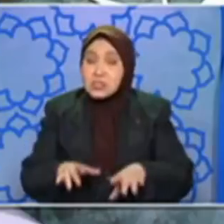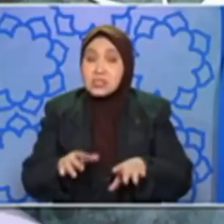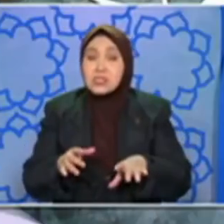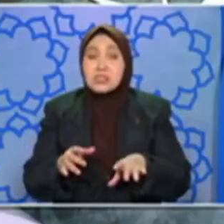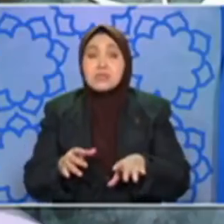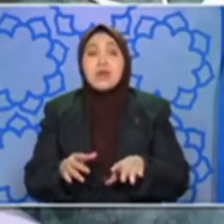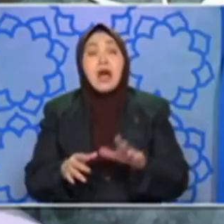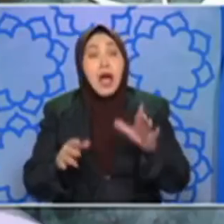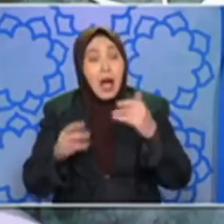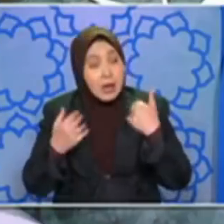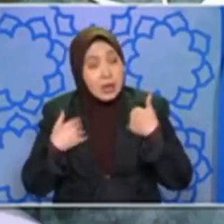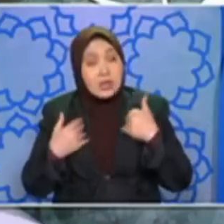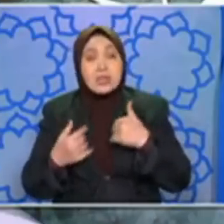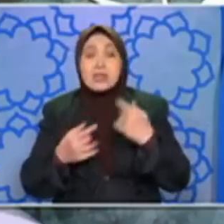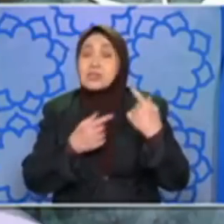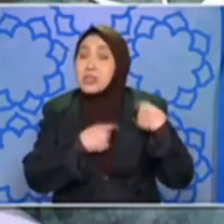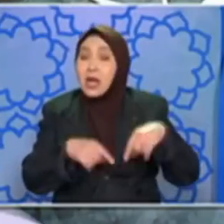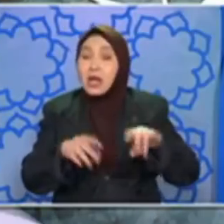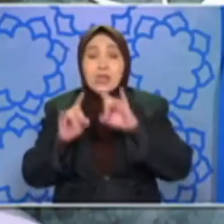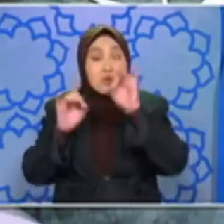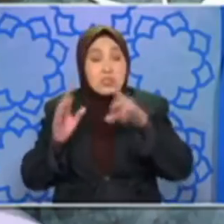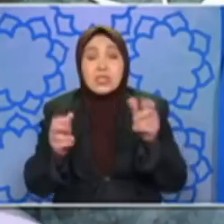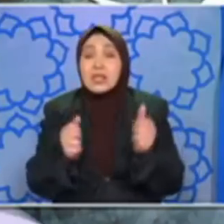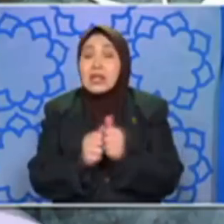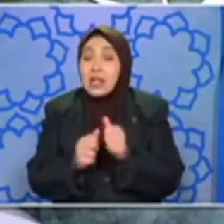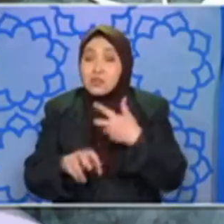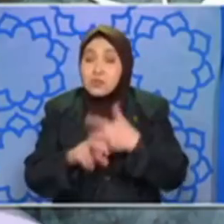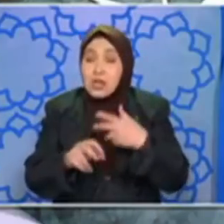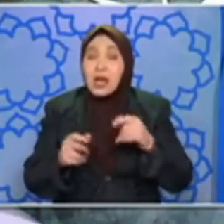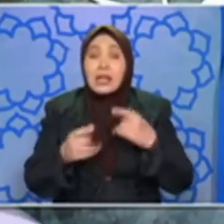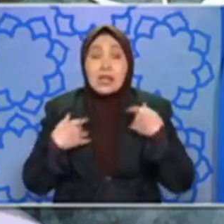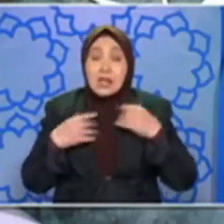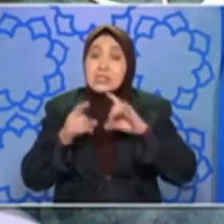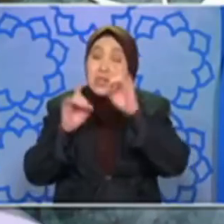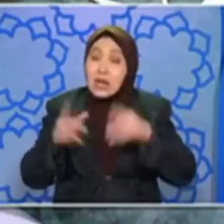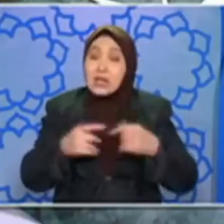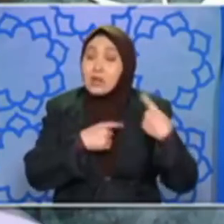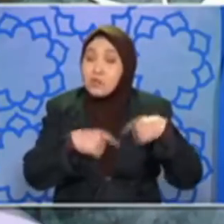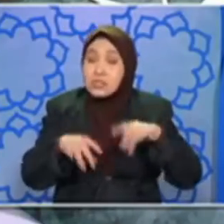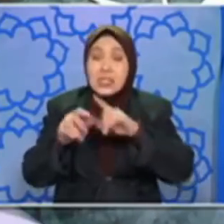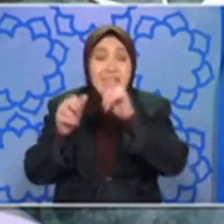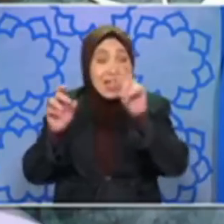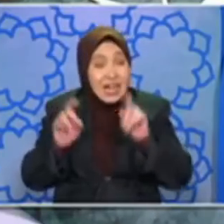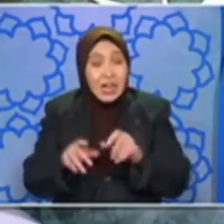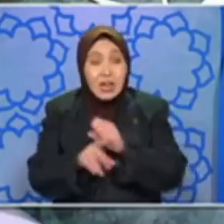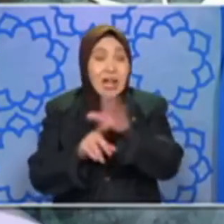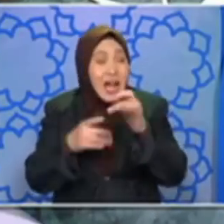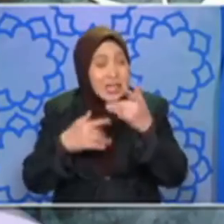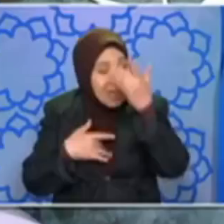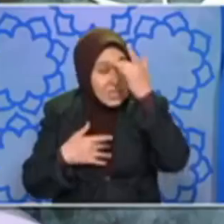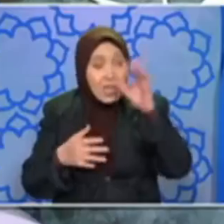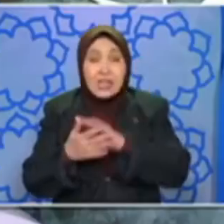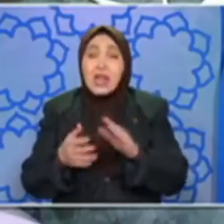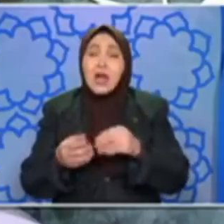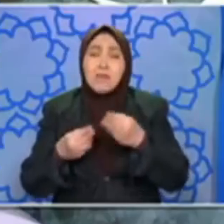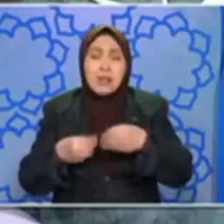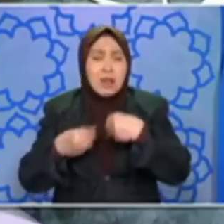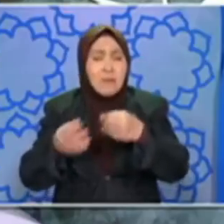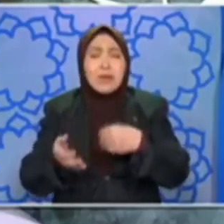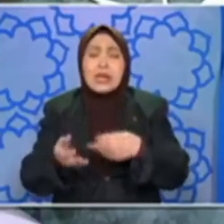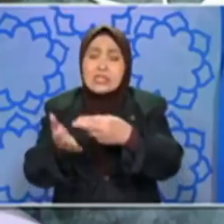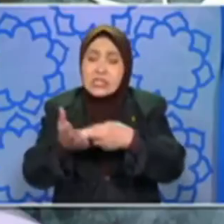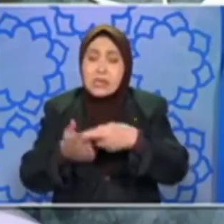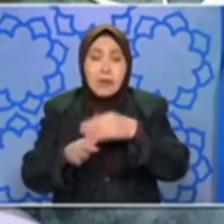Allah. Ada yang sedang diuji dengan sakit, ya Allah. Ada yang sedang diuji dengan kesempitan, ya Allah. Lapangkanlah rezeki pada mereka, ya